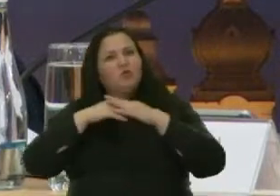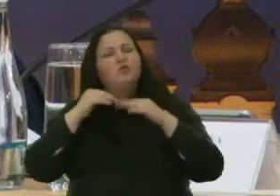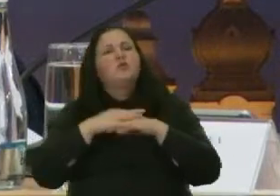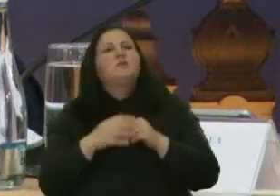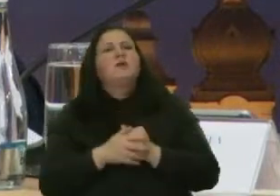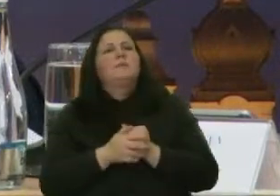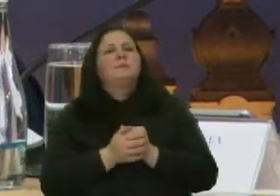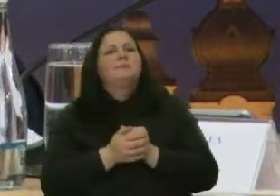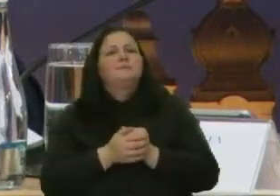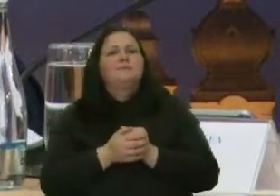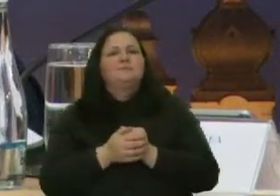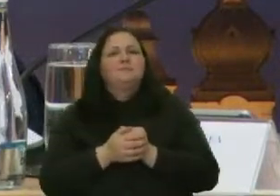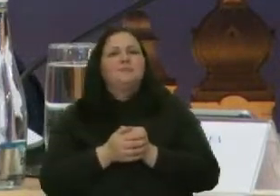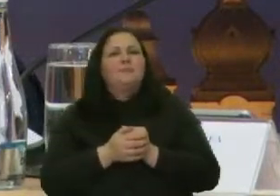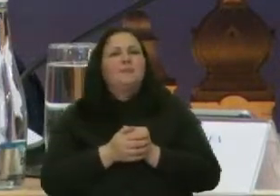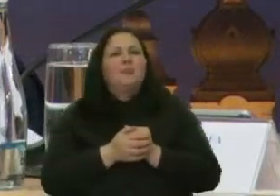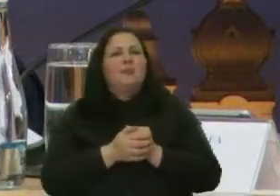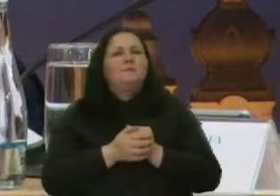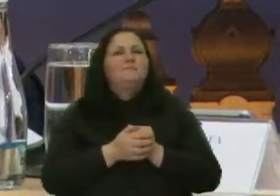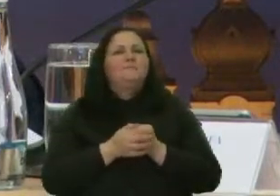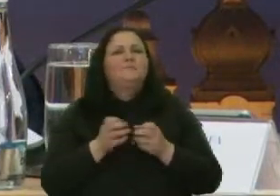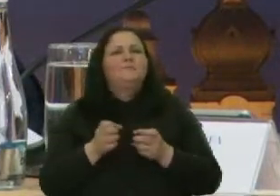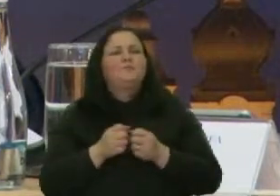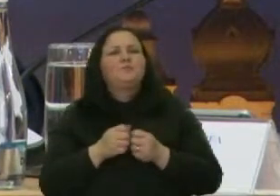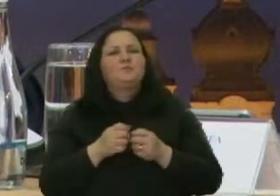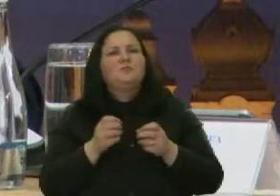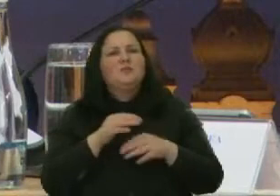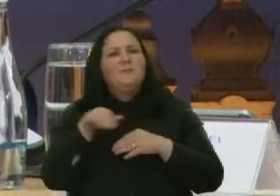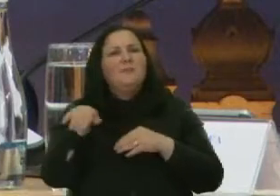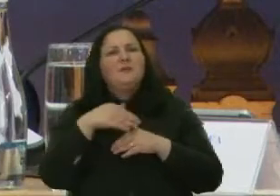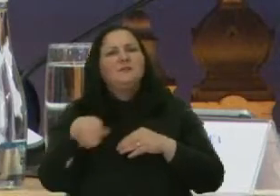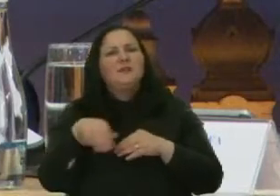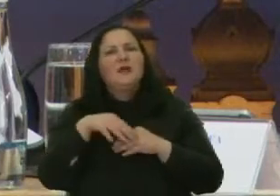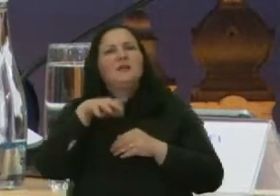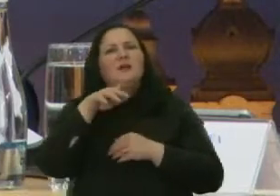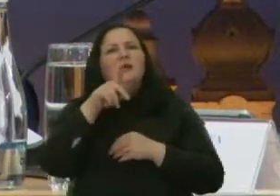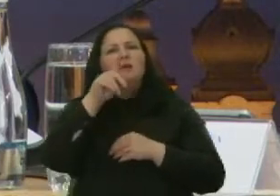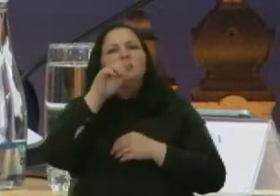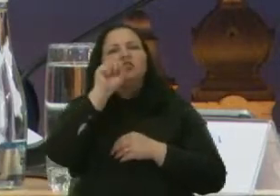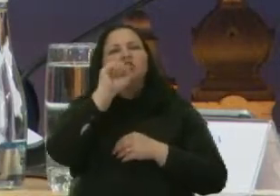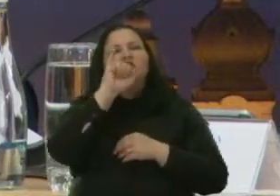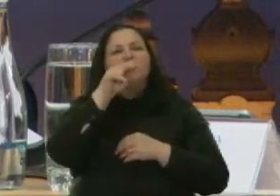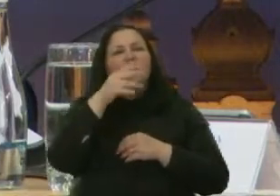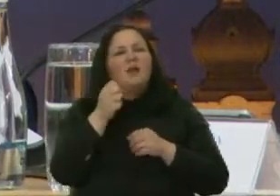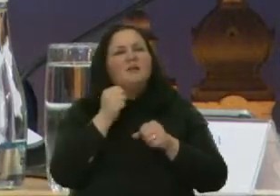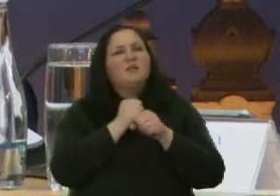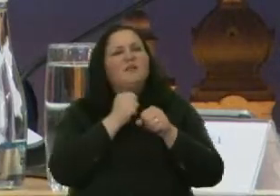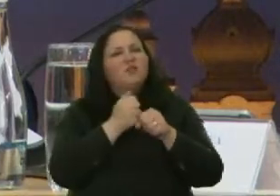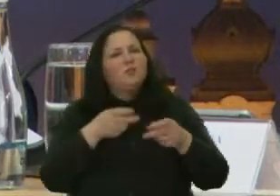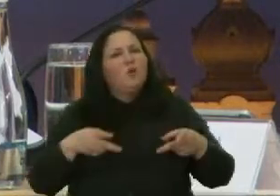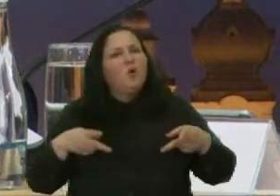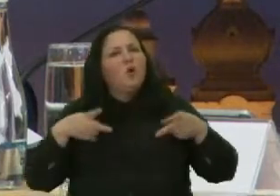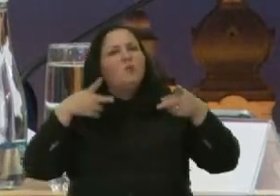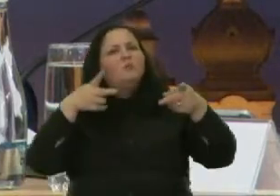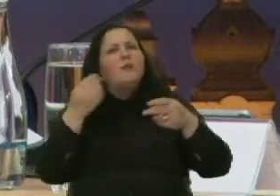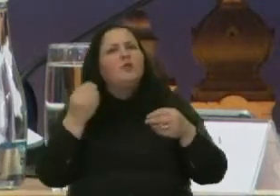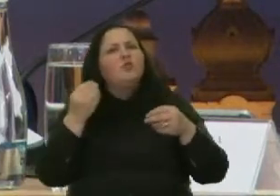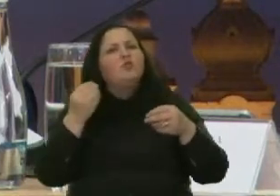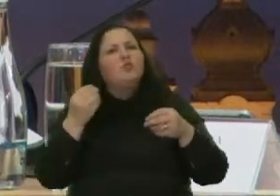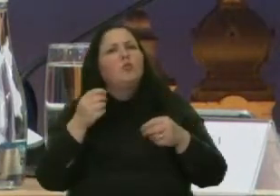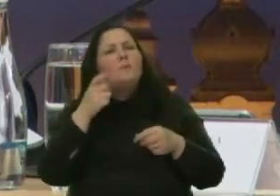construcție pietonalizarea unei benzi rutiere pe strada Gheorghe shinai analizăm în comisia de circulație să vedem dacă este oportună